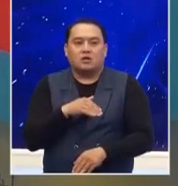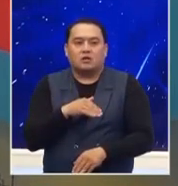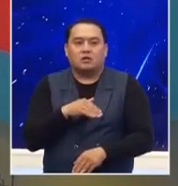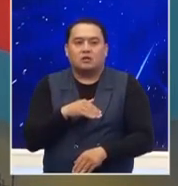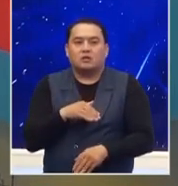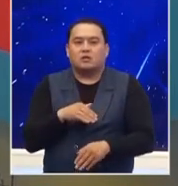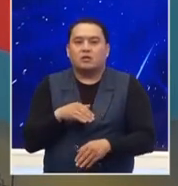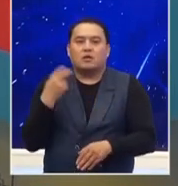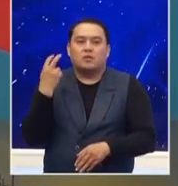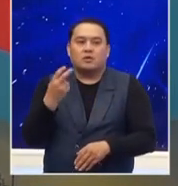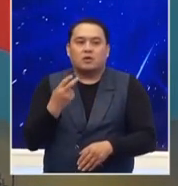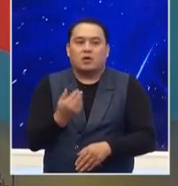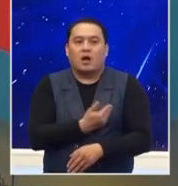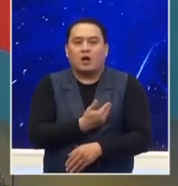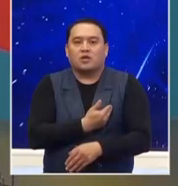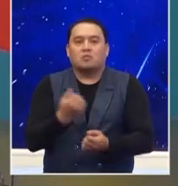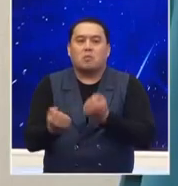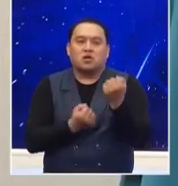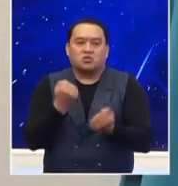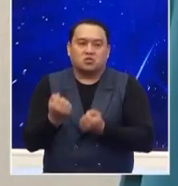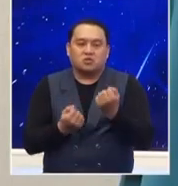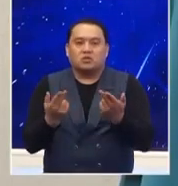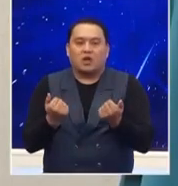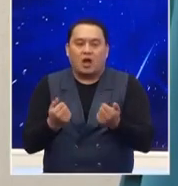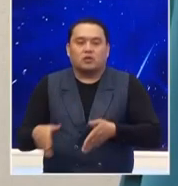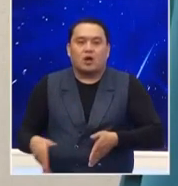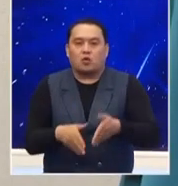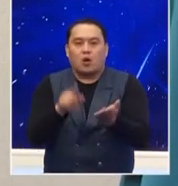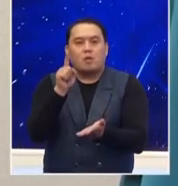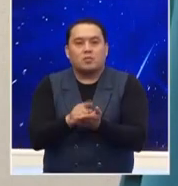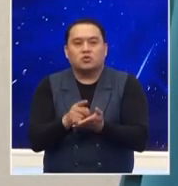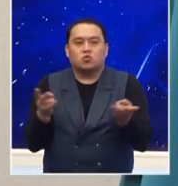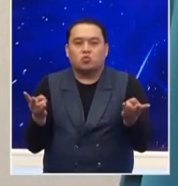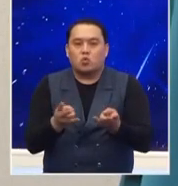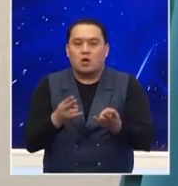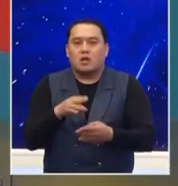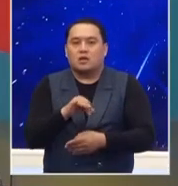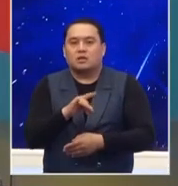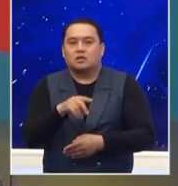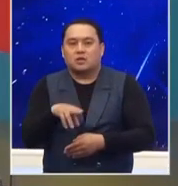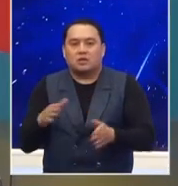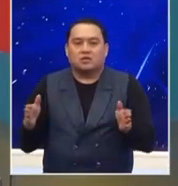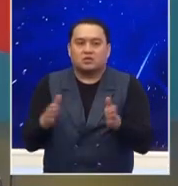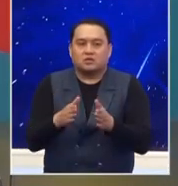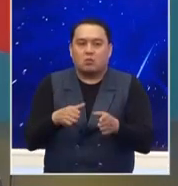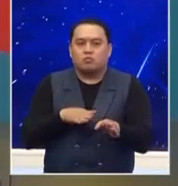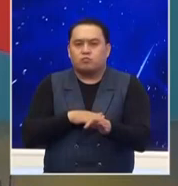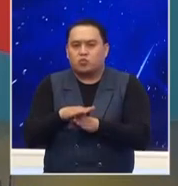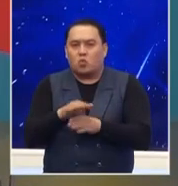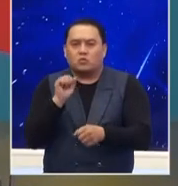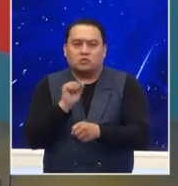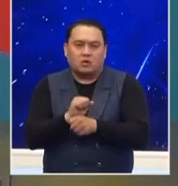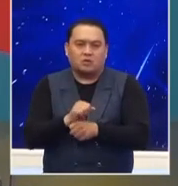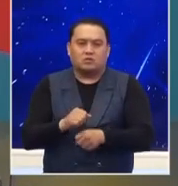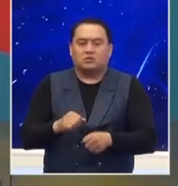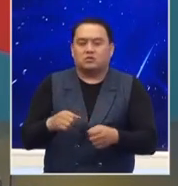ЛРТ, некоторые на машине, правильно? Конечно, да? Конечно. Дорога конечно, должна, да. Если шикарная ЛРТ, а дорога узкая, забитая, вся плохая, тоже